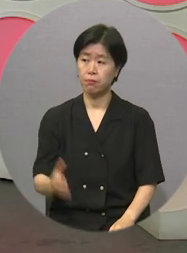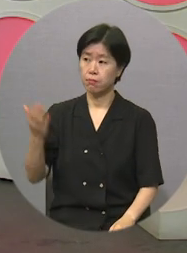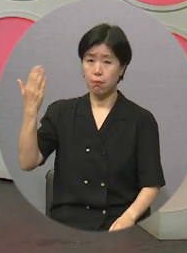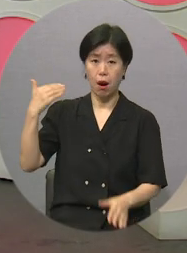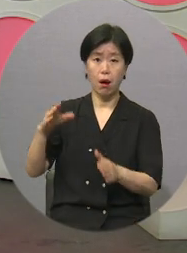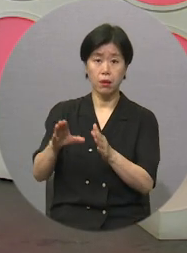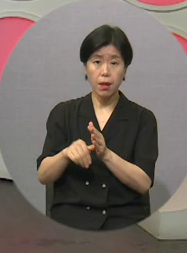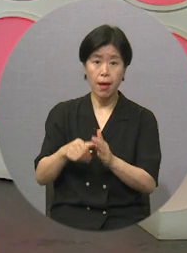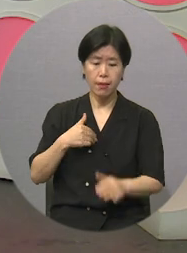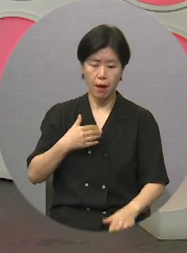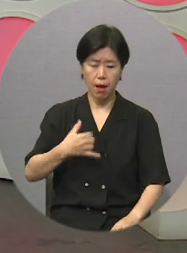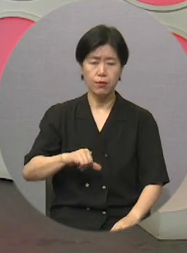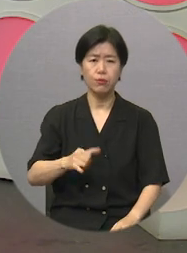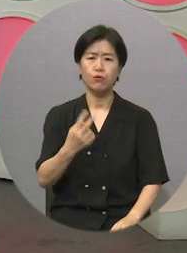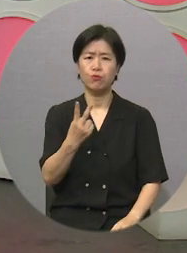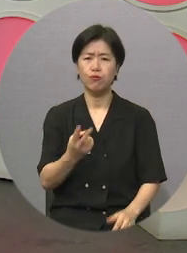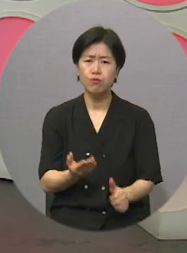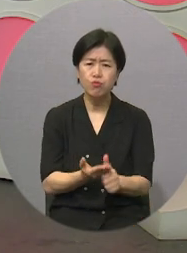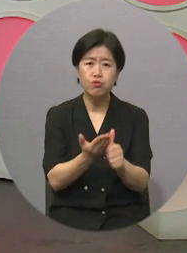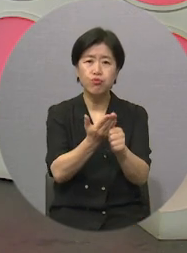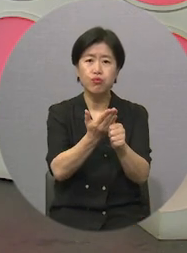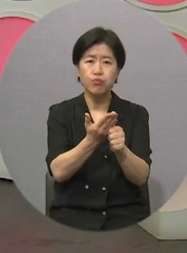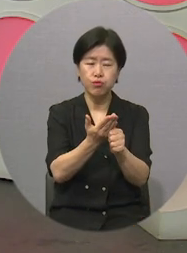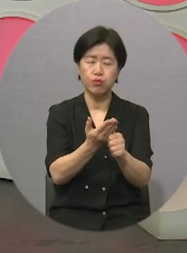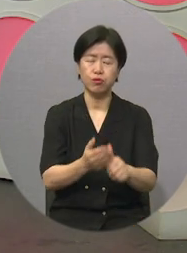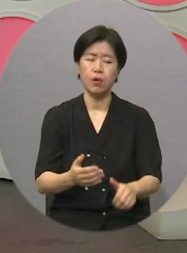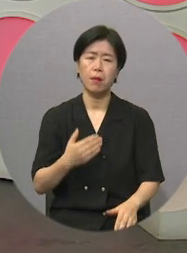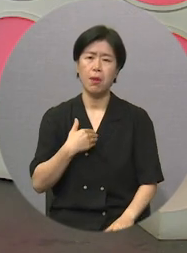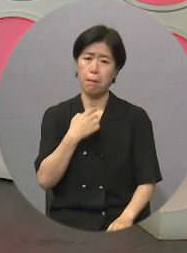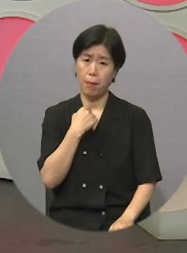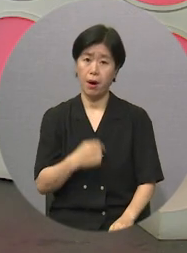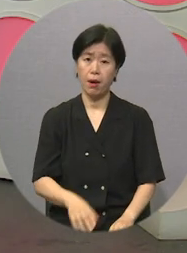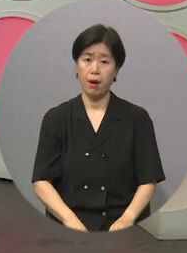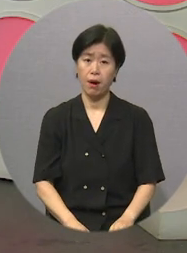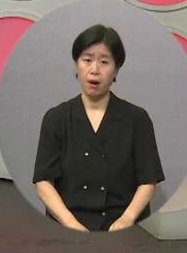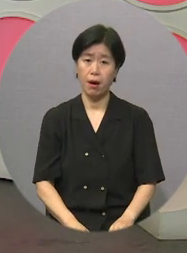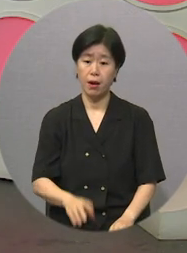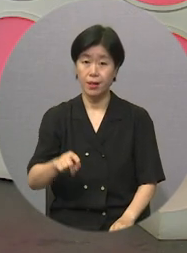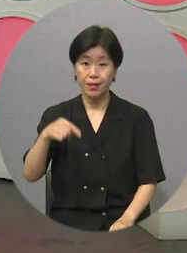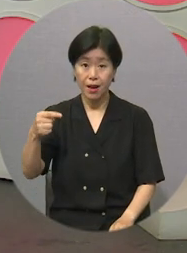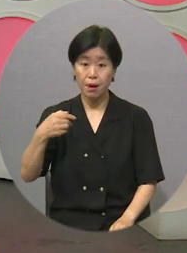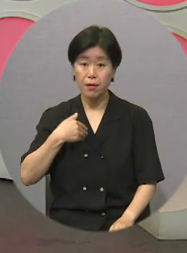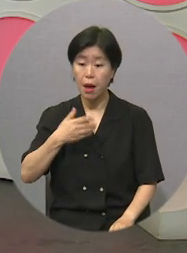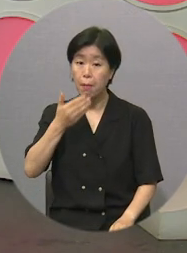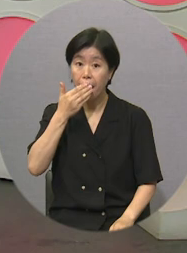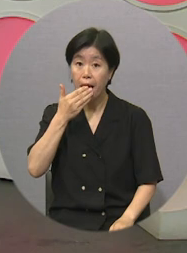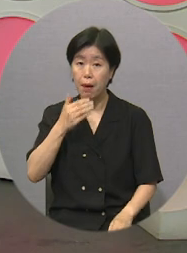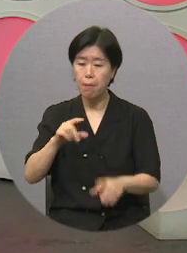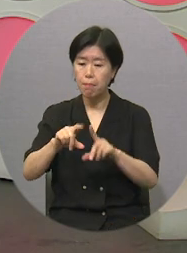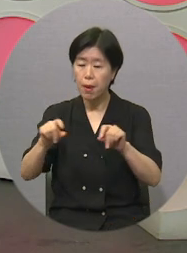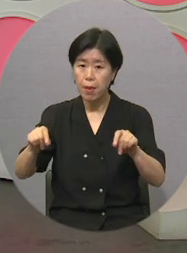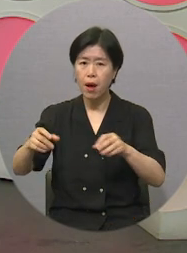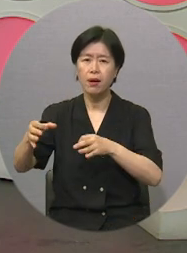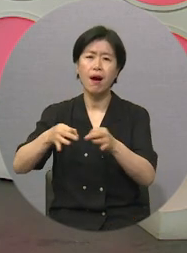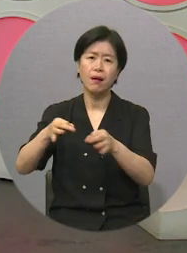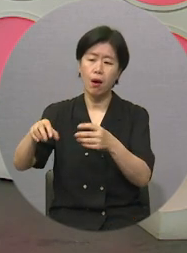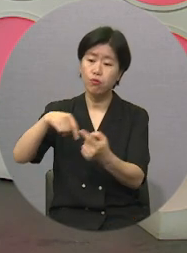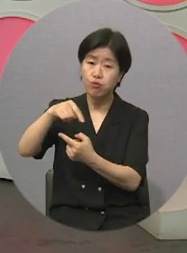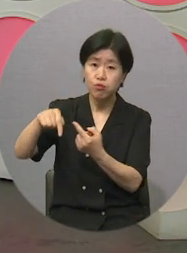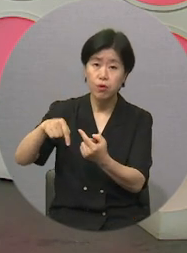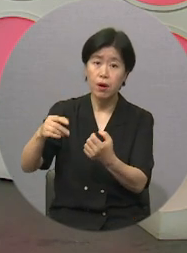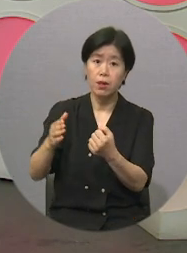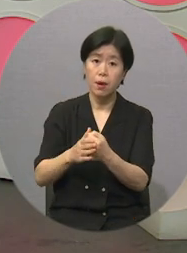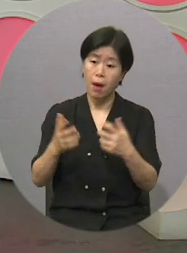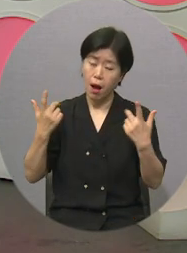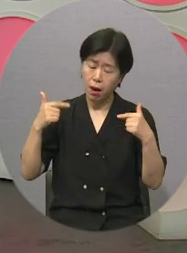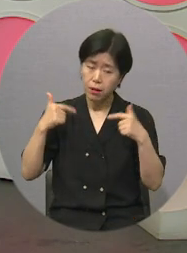이전에는 집에서 두 아이를 키우며 맏며느리로 살림을 하는 주부였고, 밥집을 하게 되면서부터 매일 밥을 짓는